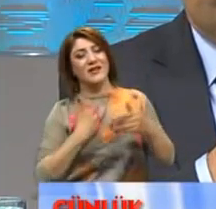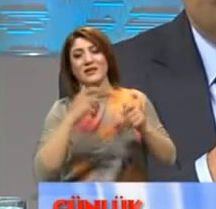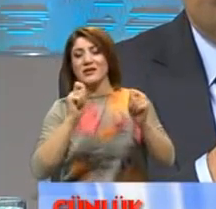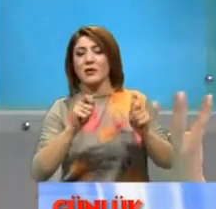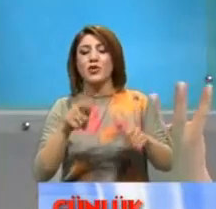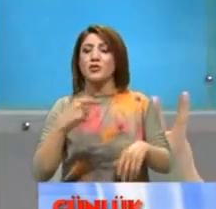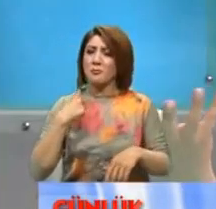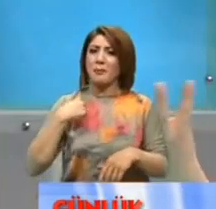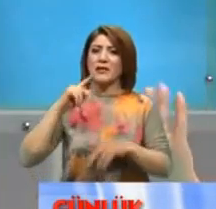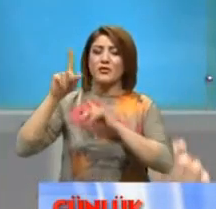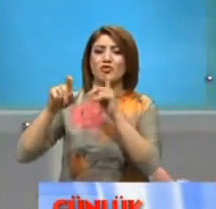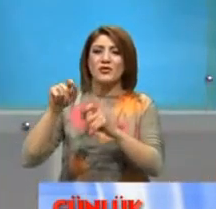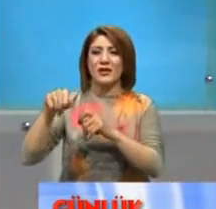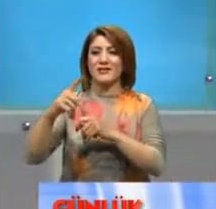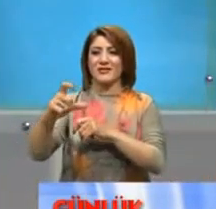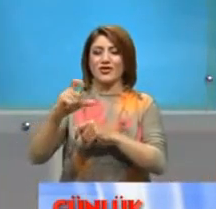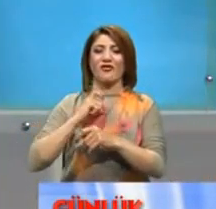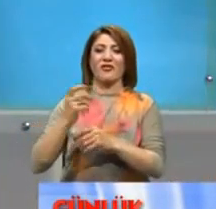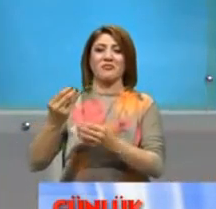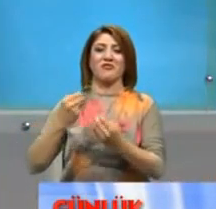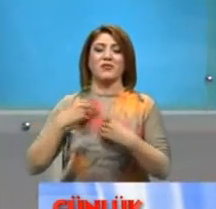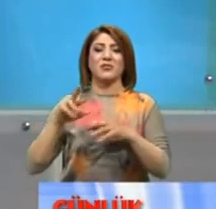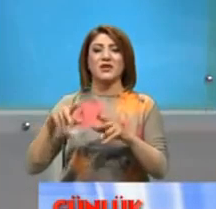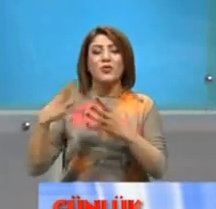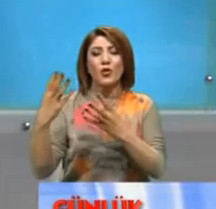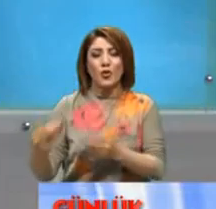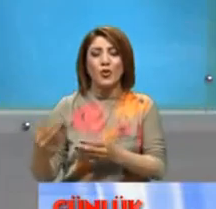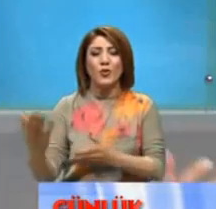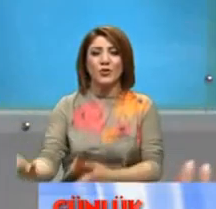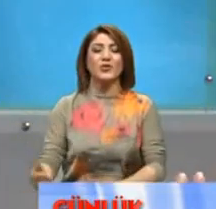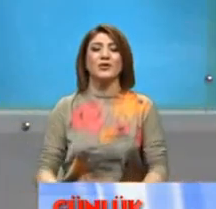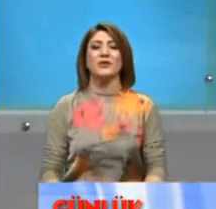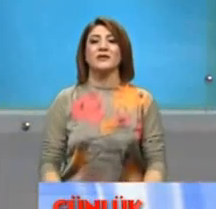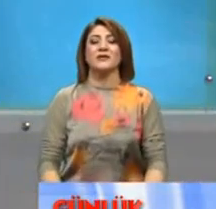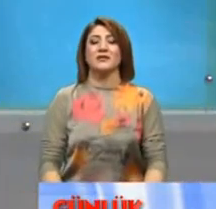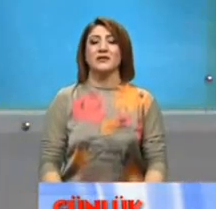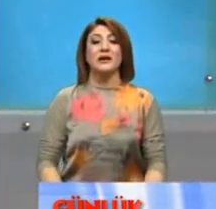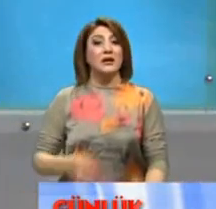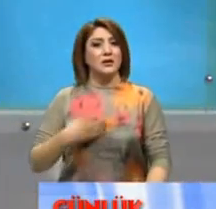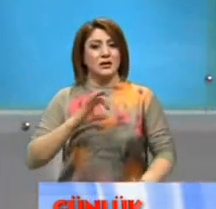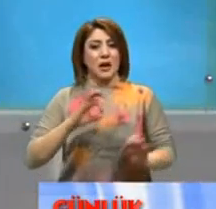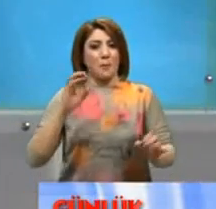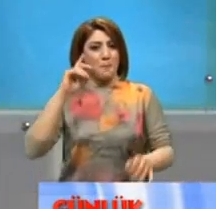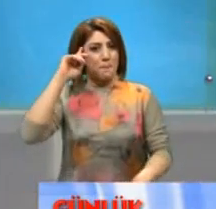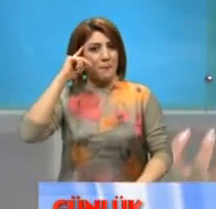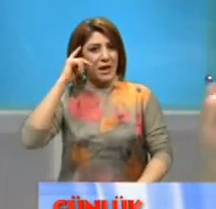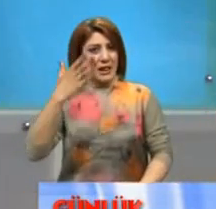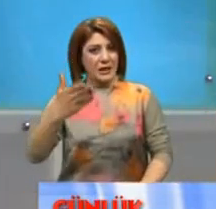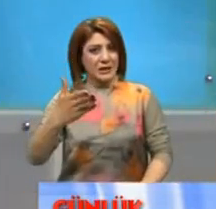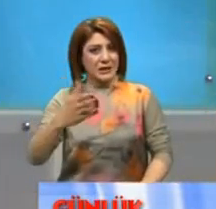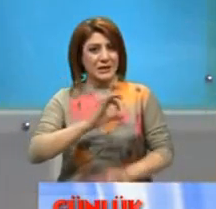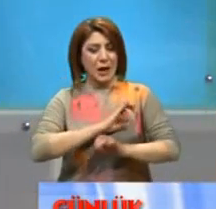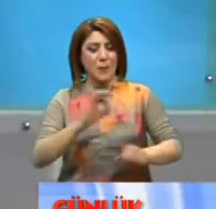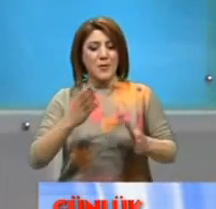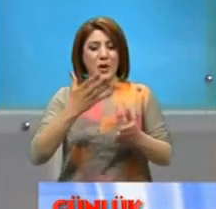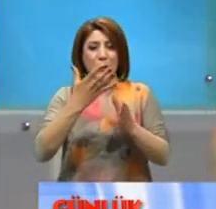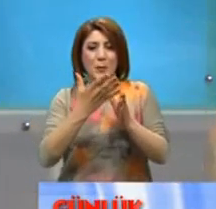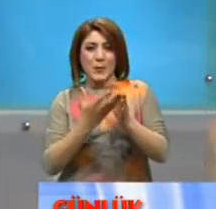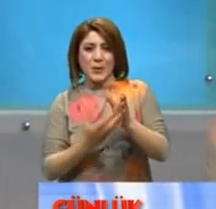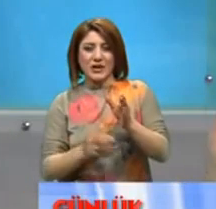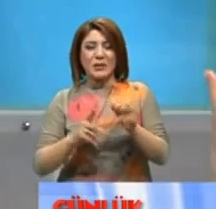fakat siz cevabını bu şekilde vermiş oldunuz bu hikayeyle. Teorik bilgi her zaman tam da süzülmez.